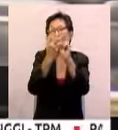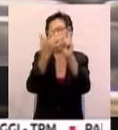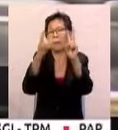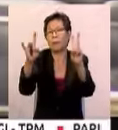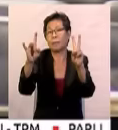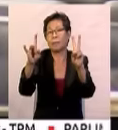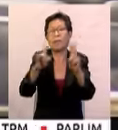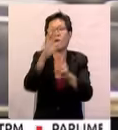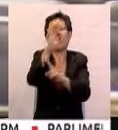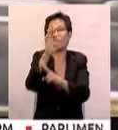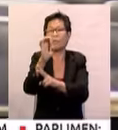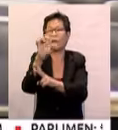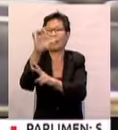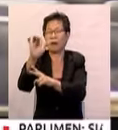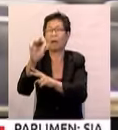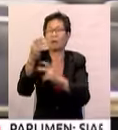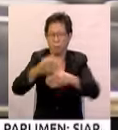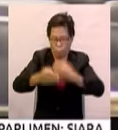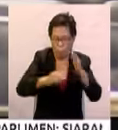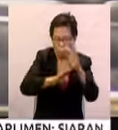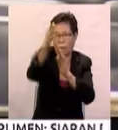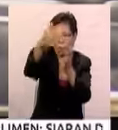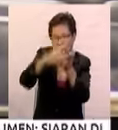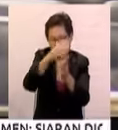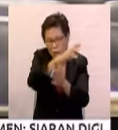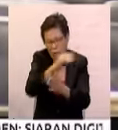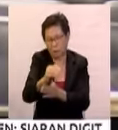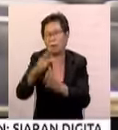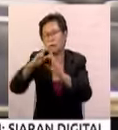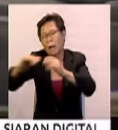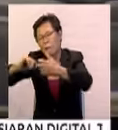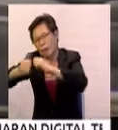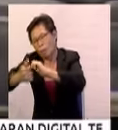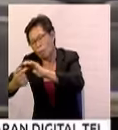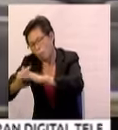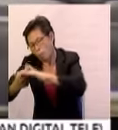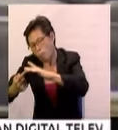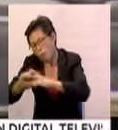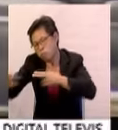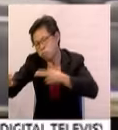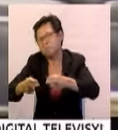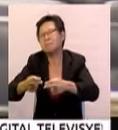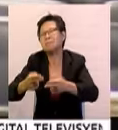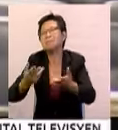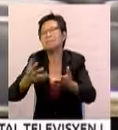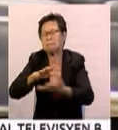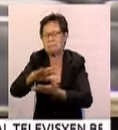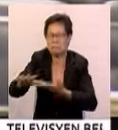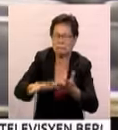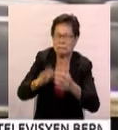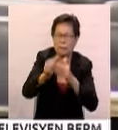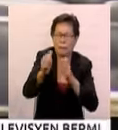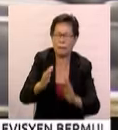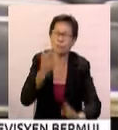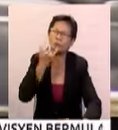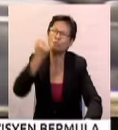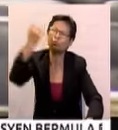Felcra kini melalui proses pembangunan semula dan menyelesaikan permasalahan yang timbul akibat pengurusan yang tidak teratur oleh kepimpinan